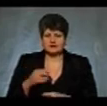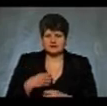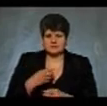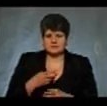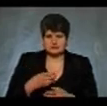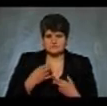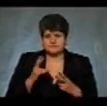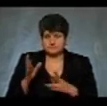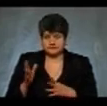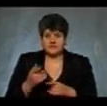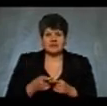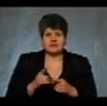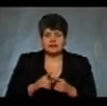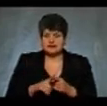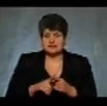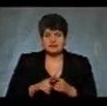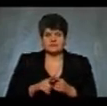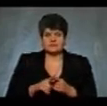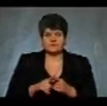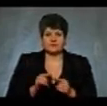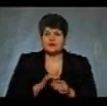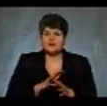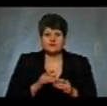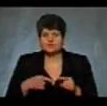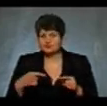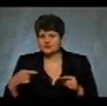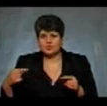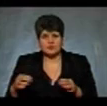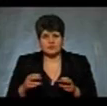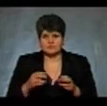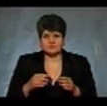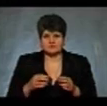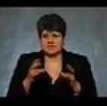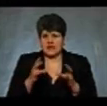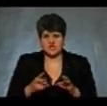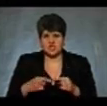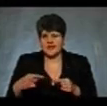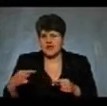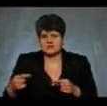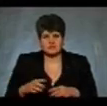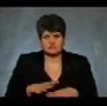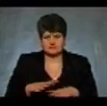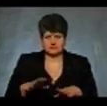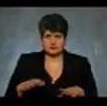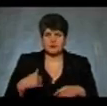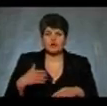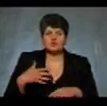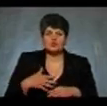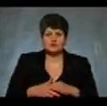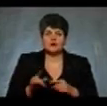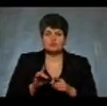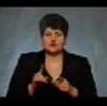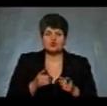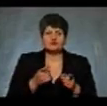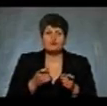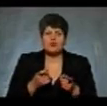залякуванні, такі випадки, але вони не тягнули за собою такі трагічні наслідки. Тобто ми розуміємо, що